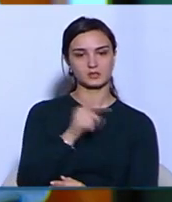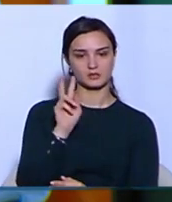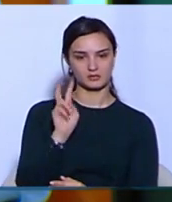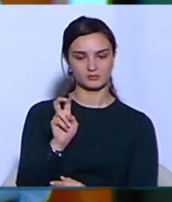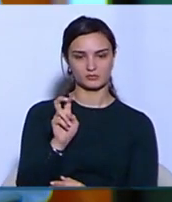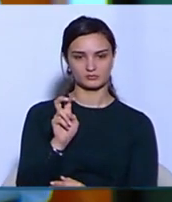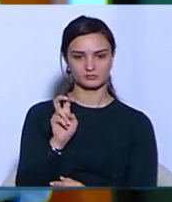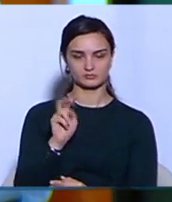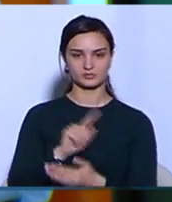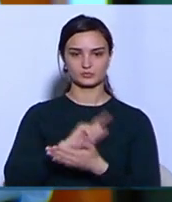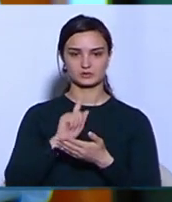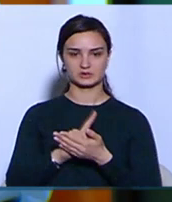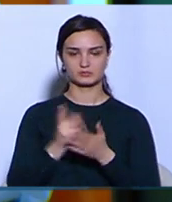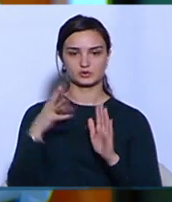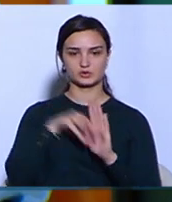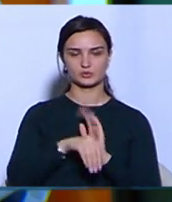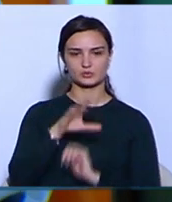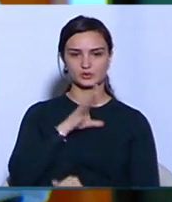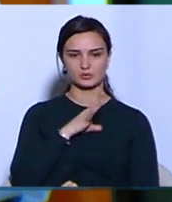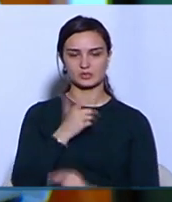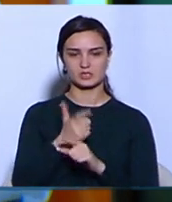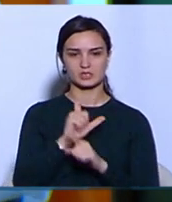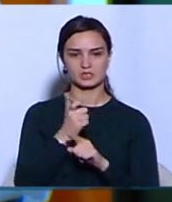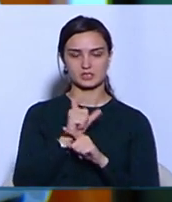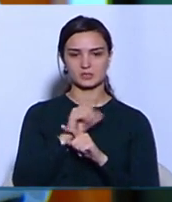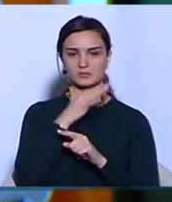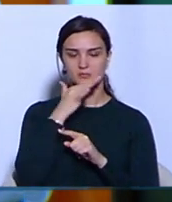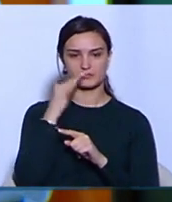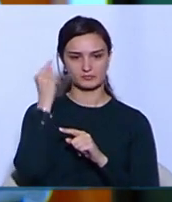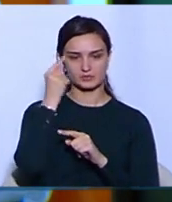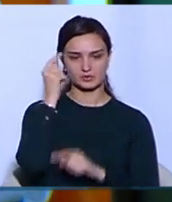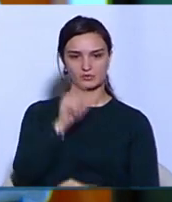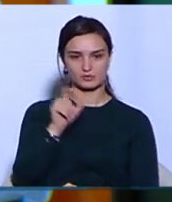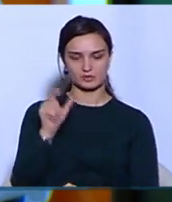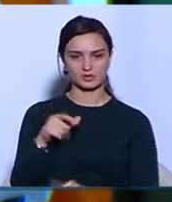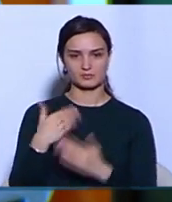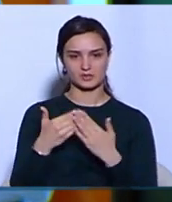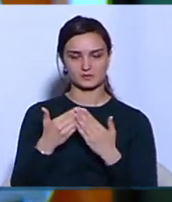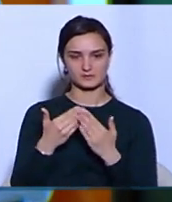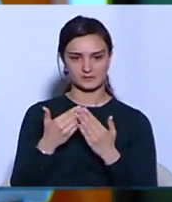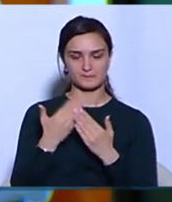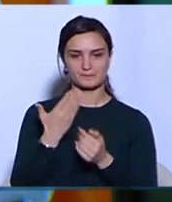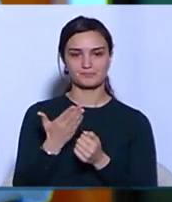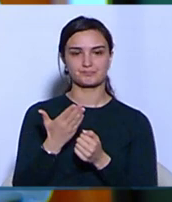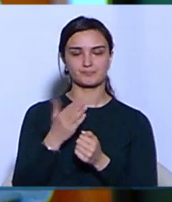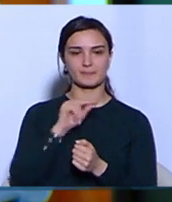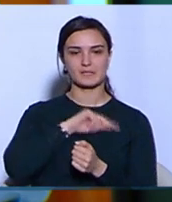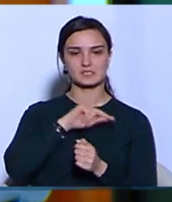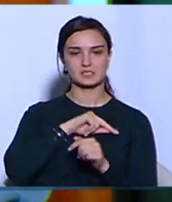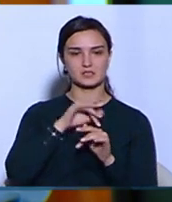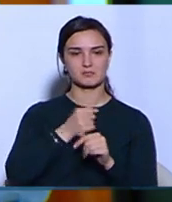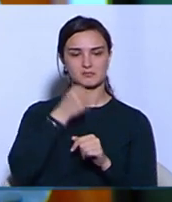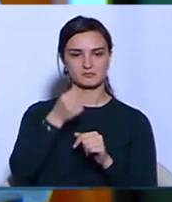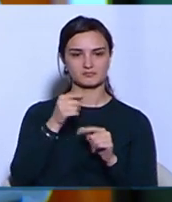სისტემა. Აუცილებელია ჩართული იყოს ძალიან დიდი რაოდენობით ფსიქოლოგები, ვთქვათ, ოკუპაციური თერაპევტები, იმიტომ რომ